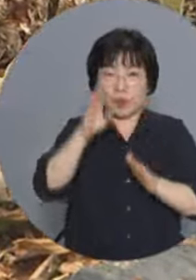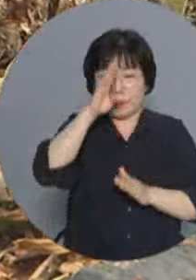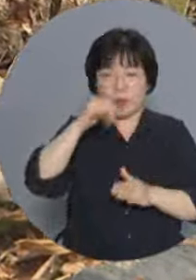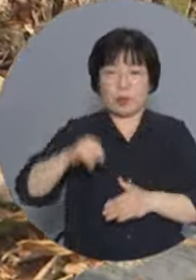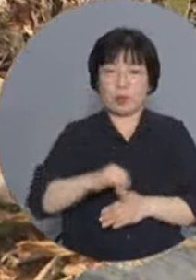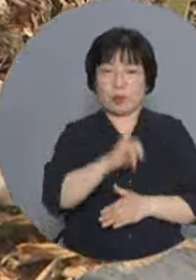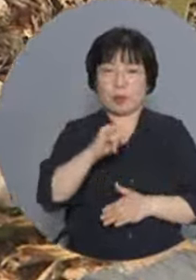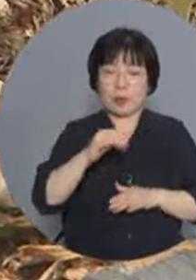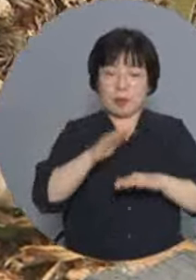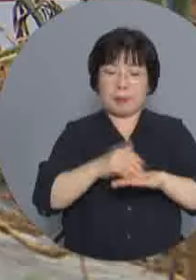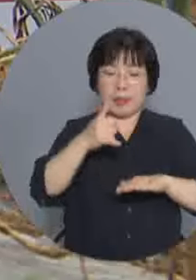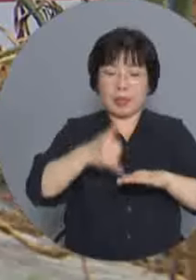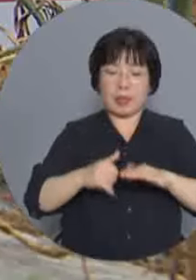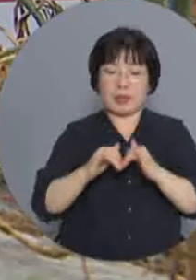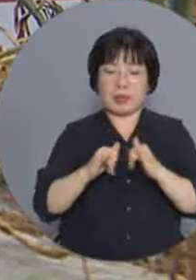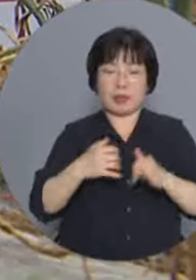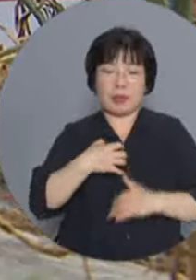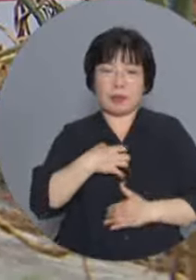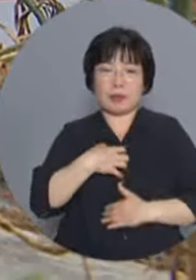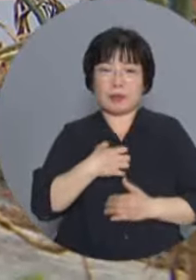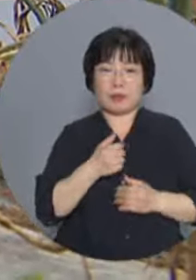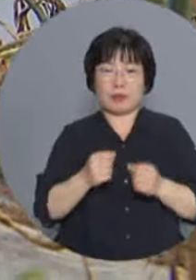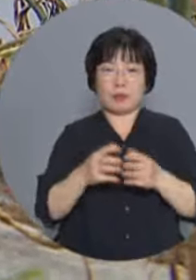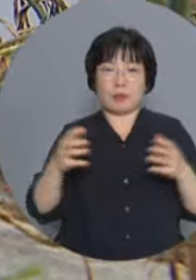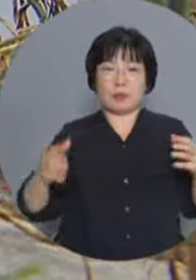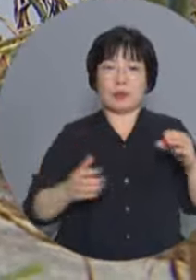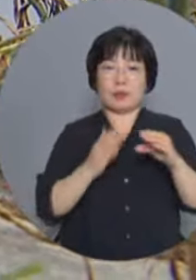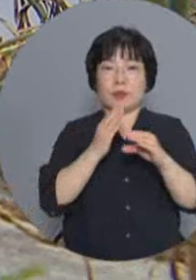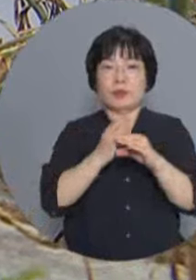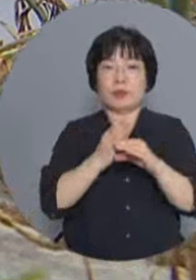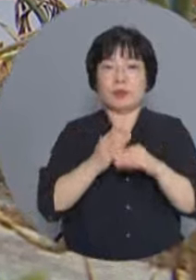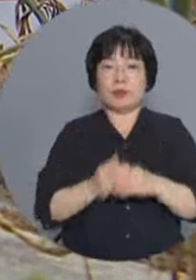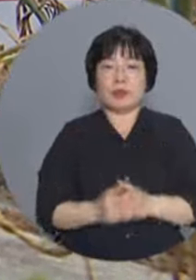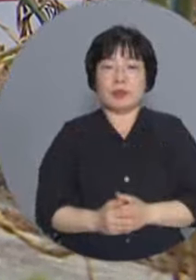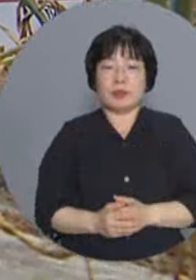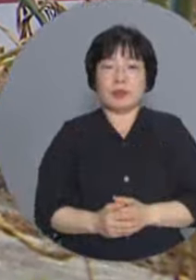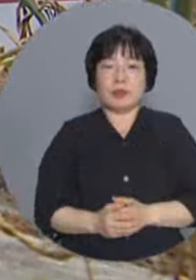확산으로 농민들의 시름은 더 깊어지고 있습니다. MBC 뉴스 박종호입니다.